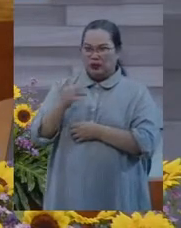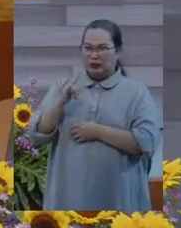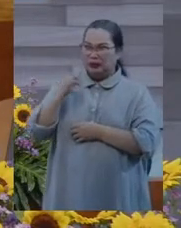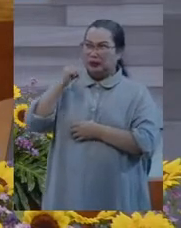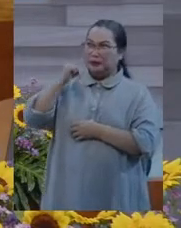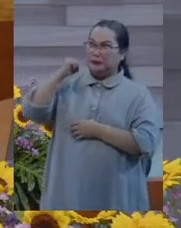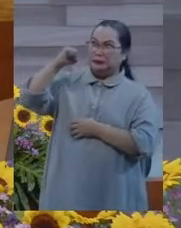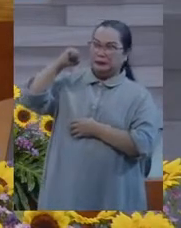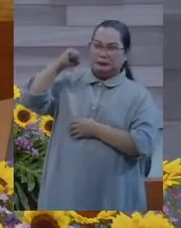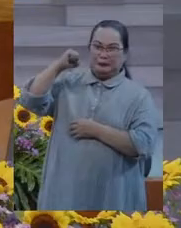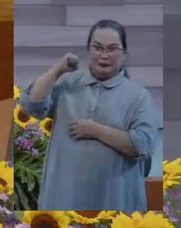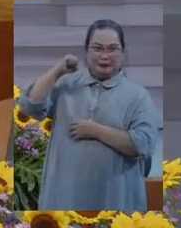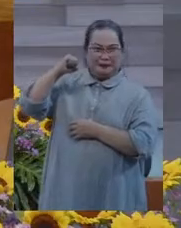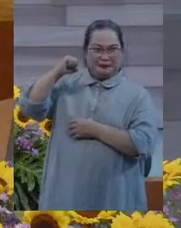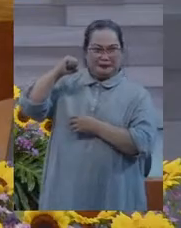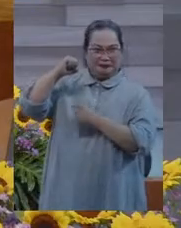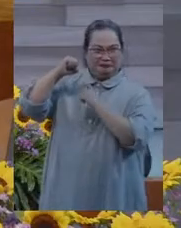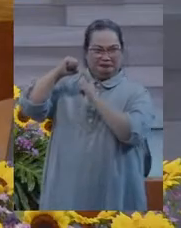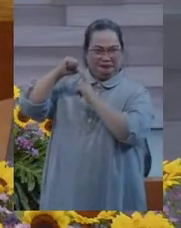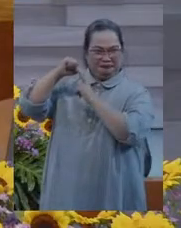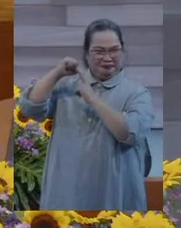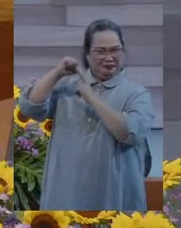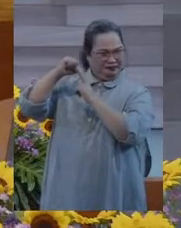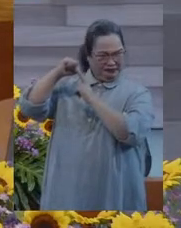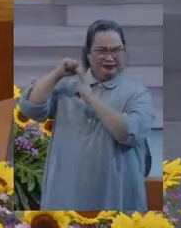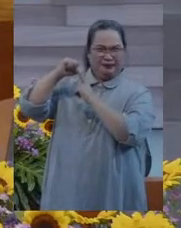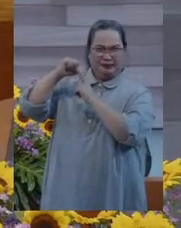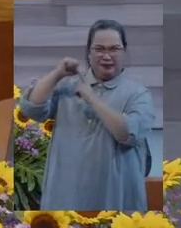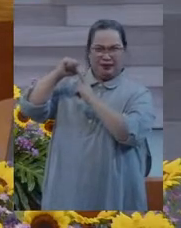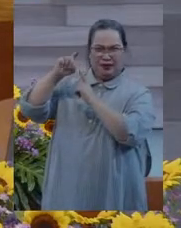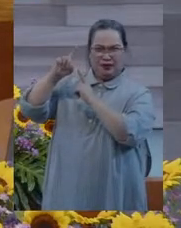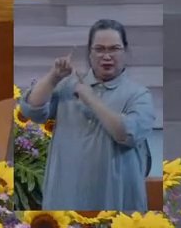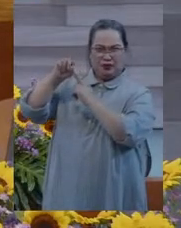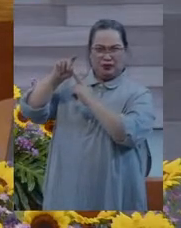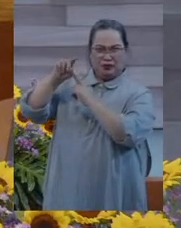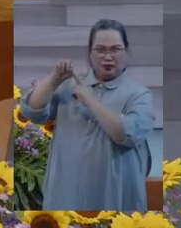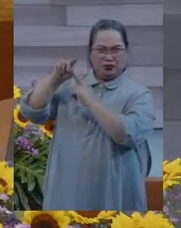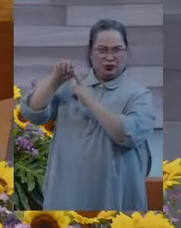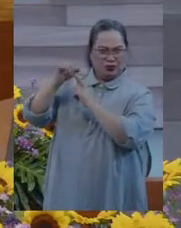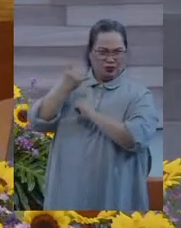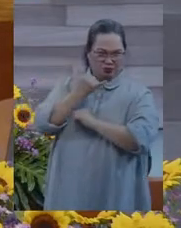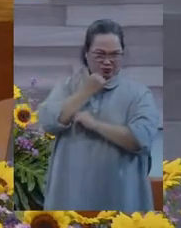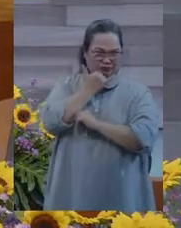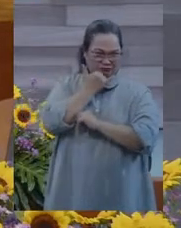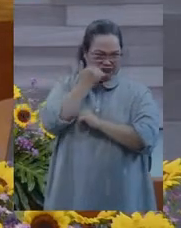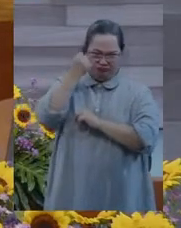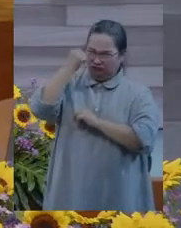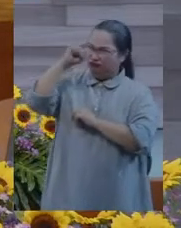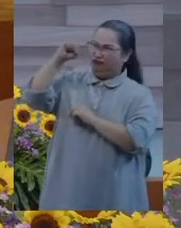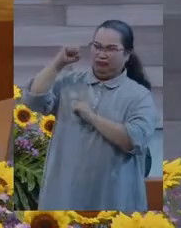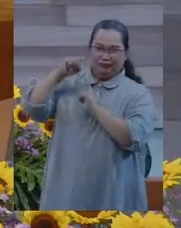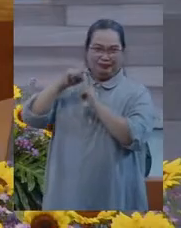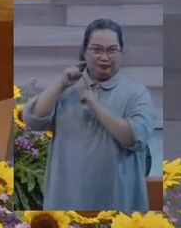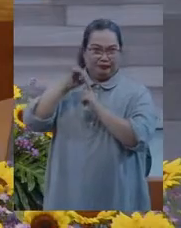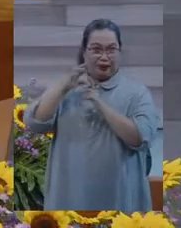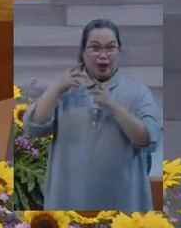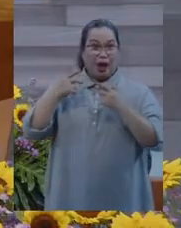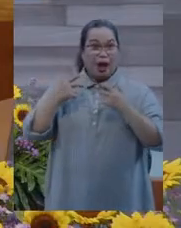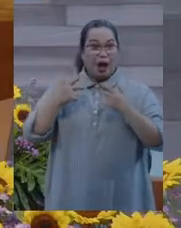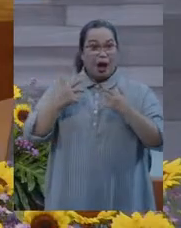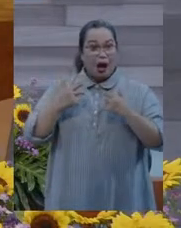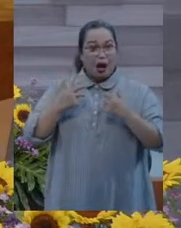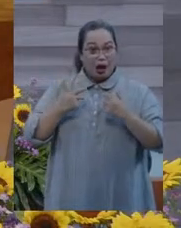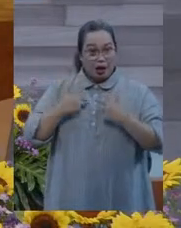paghihimagsik, at ang kanilang paggawa ng kasamaan ay sasalubungin ng